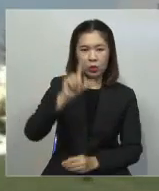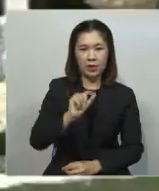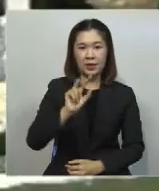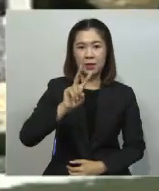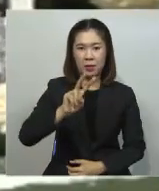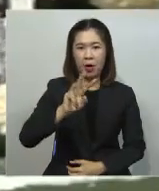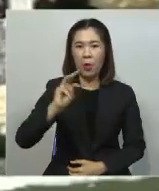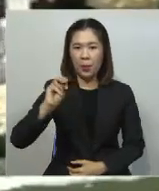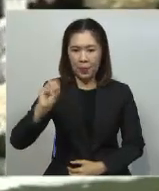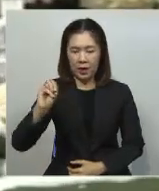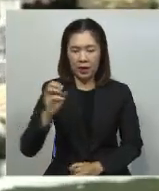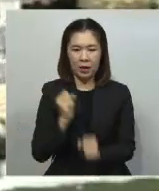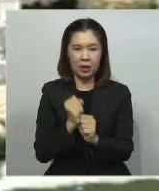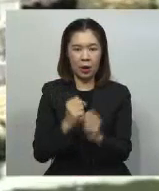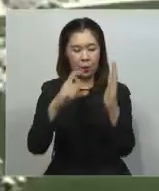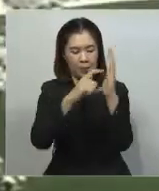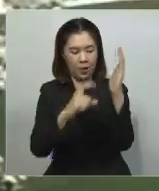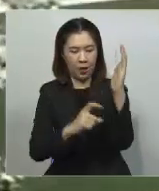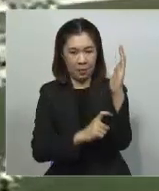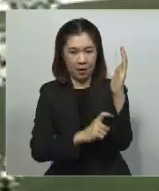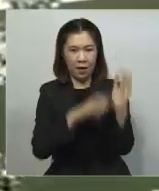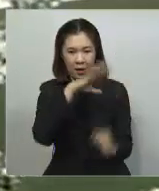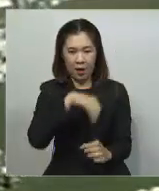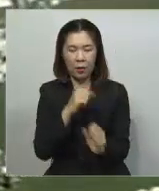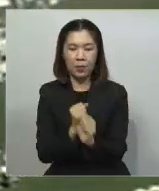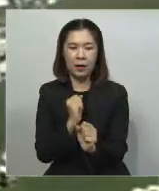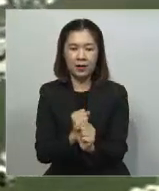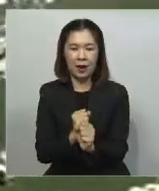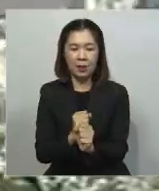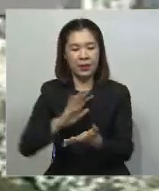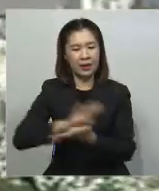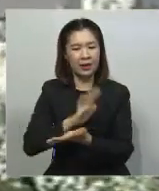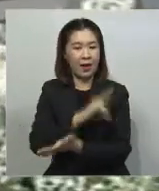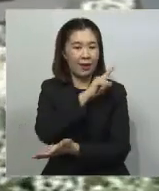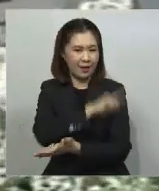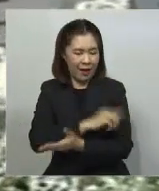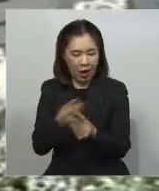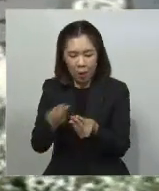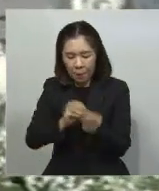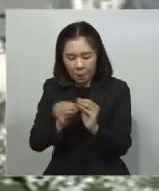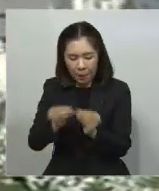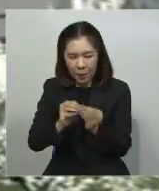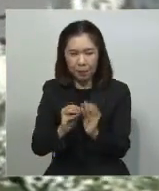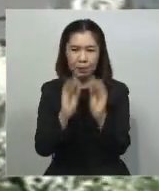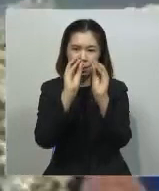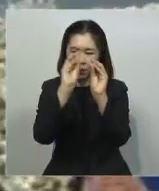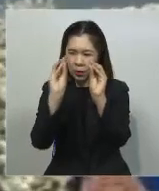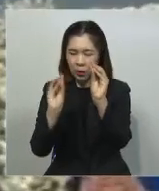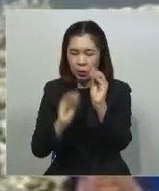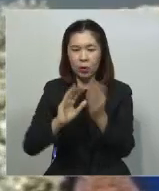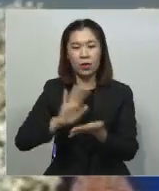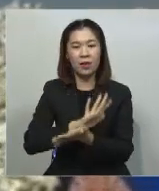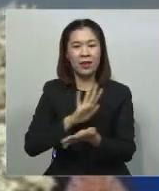ติเมตรนำไม้ไผ่มาทำโครงด้านนอกและใช้กระดาษสีขาวมาพับคล้ายกันทำเปเปอร์มาเช่หรือประติมากรรมกระด